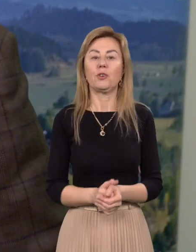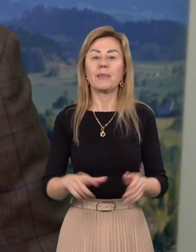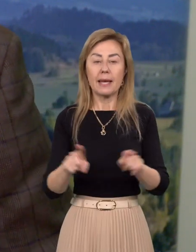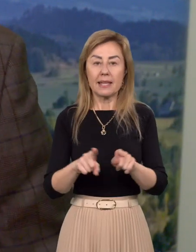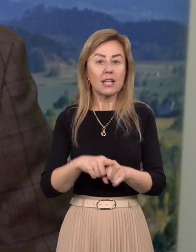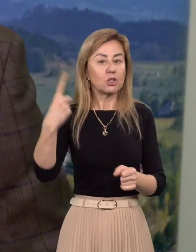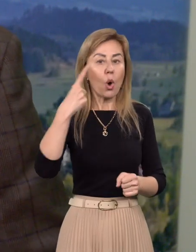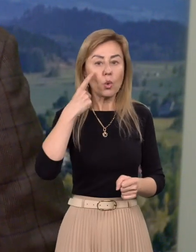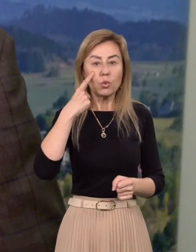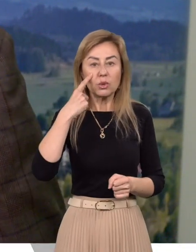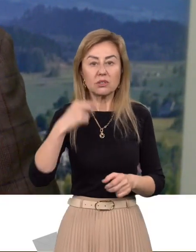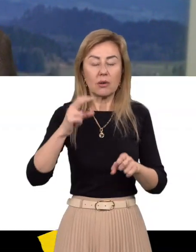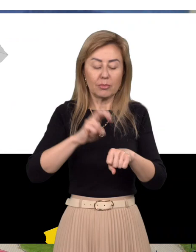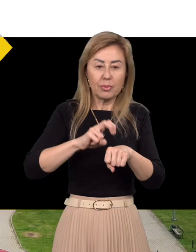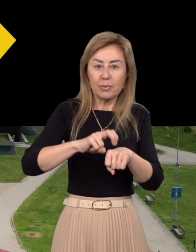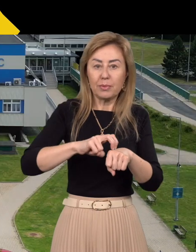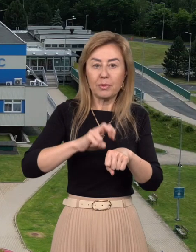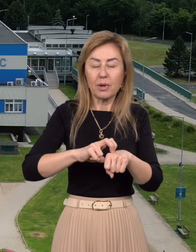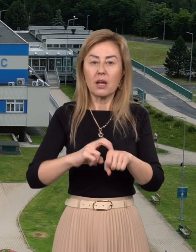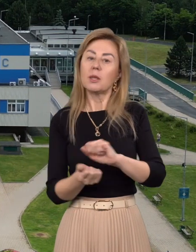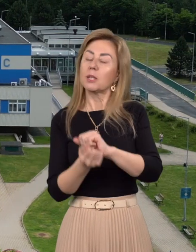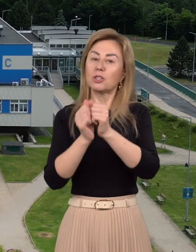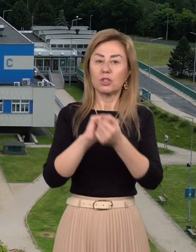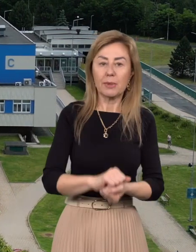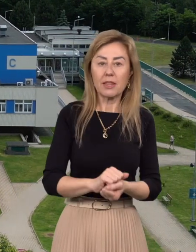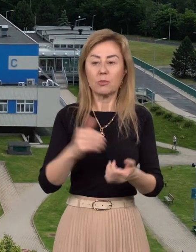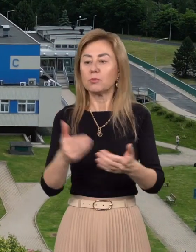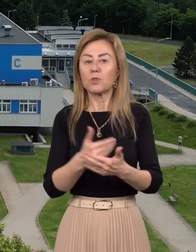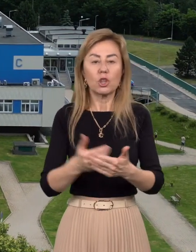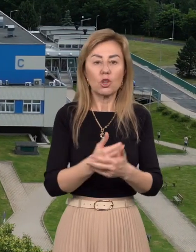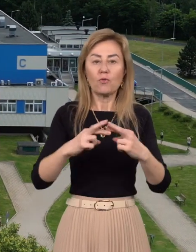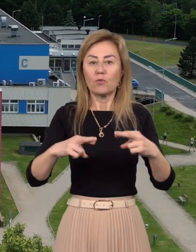także okulistyka w aparaturę